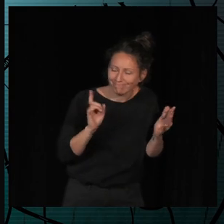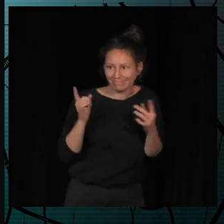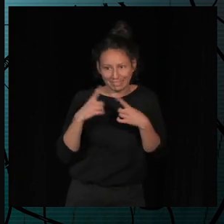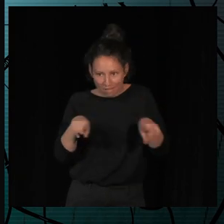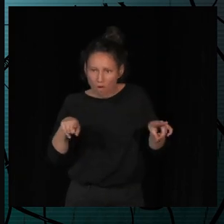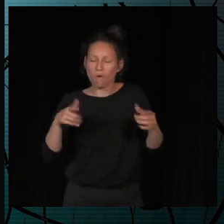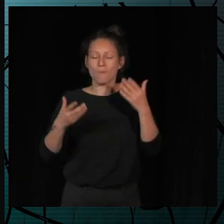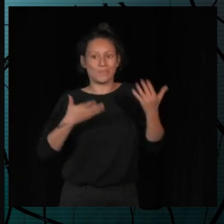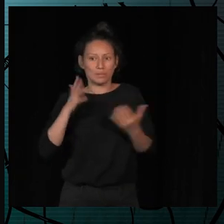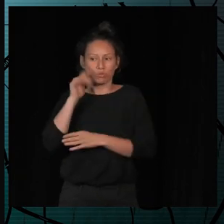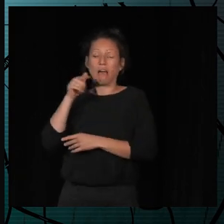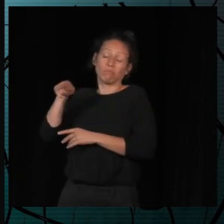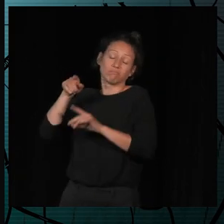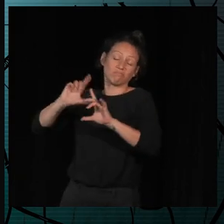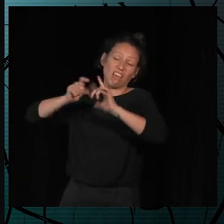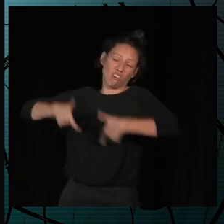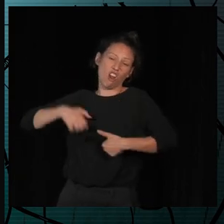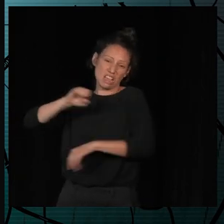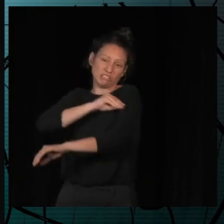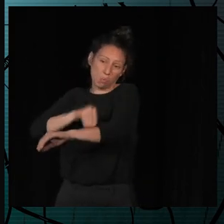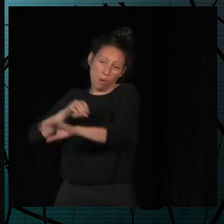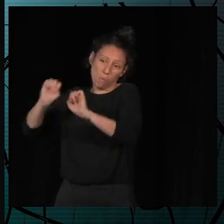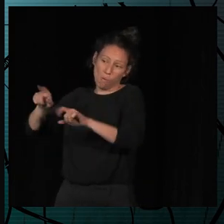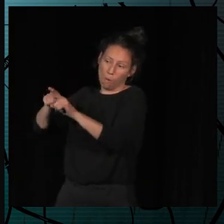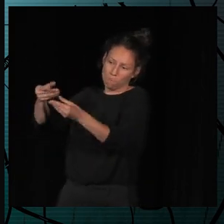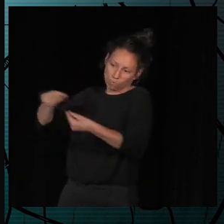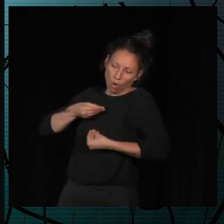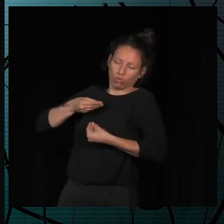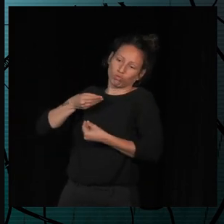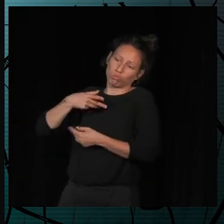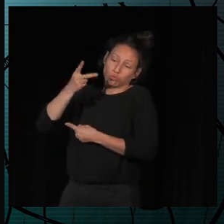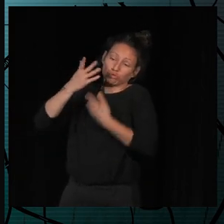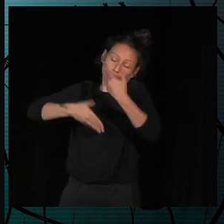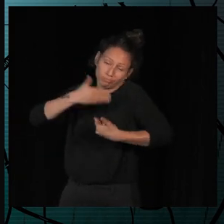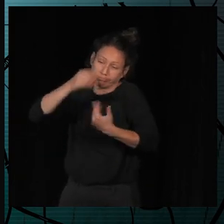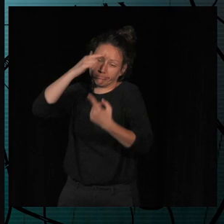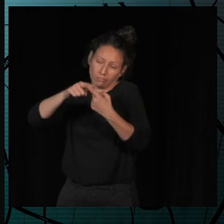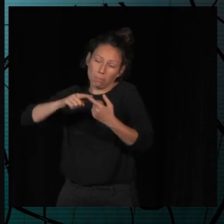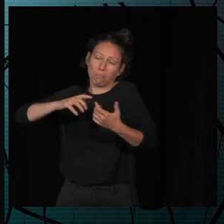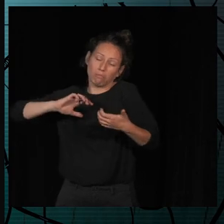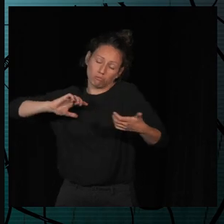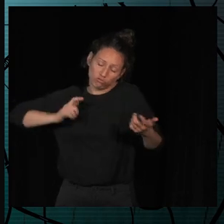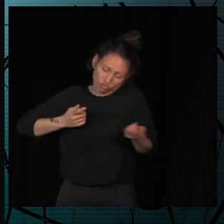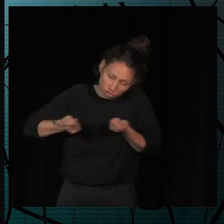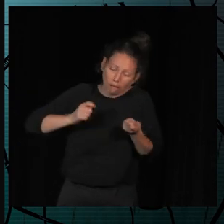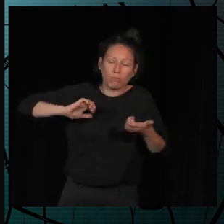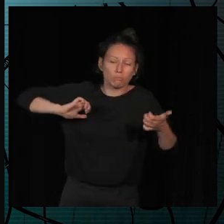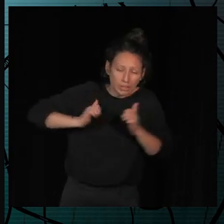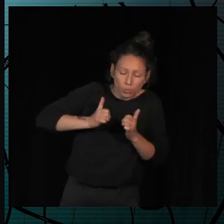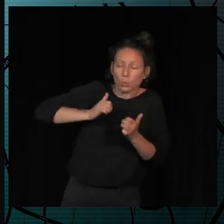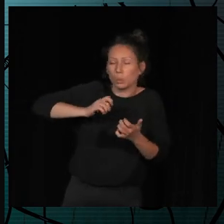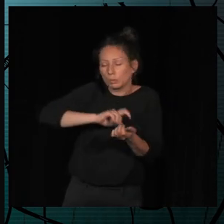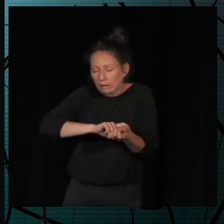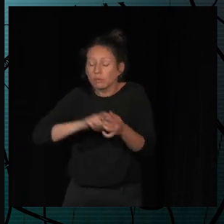correctement mais c'est vraiment comme un entraînement sportif pour le coup et c'est là où on a recruté un certain nombre de personnes plutôt de